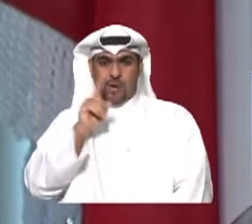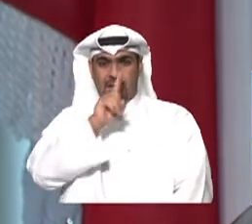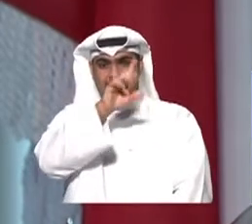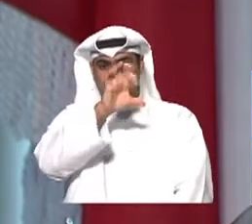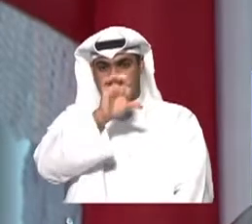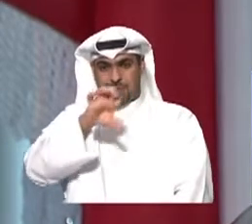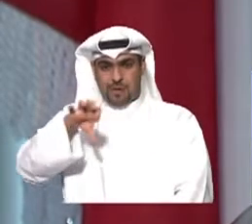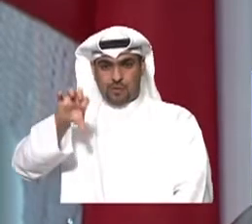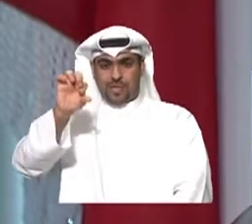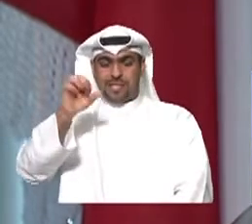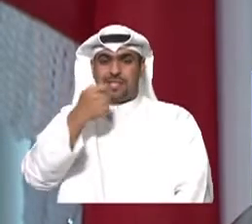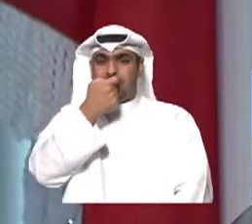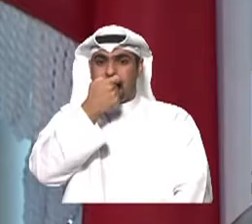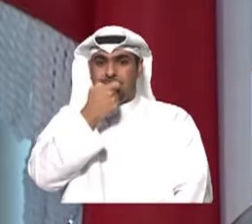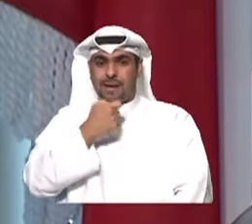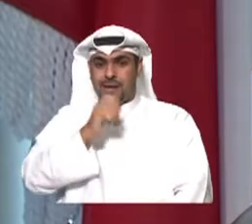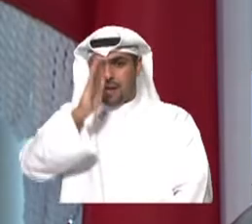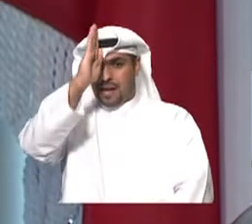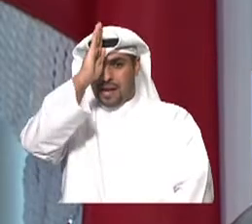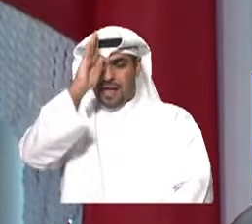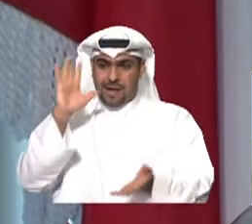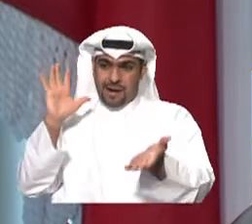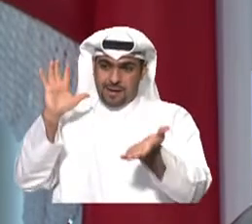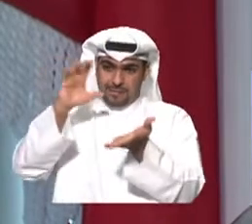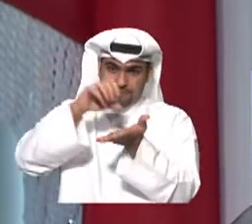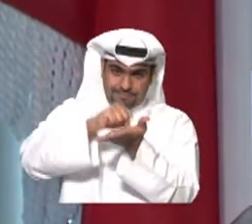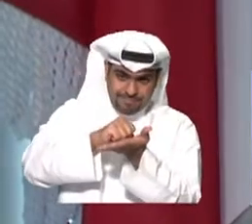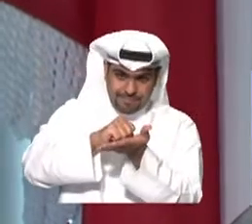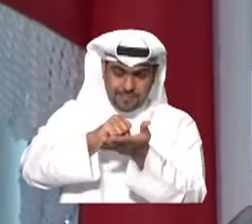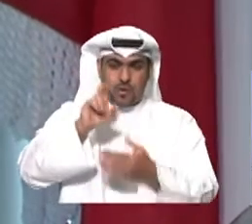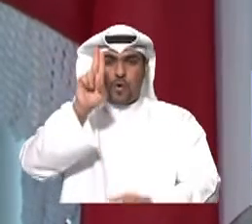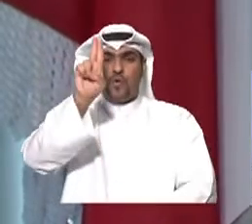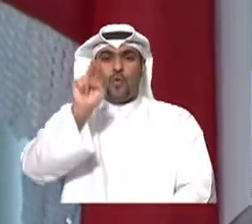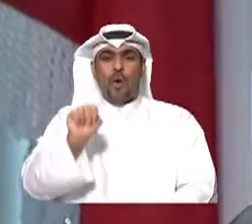الكويت لاستعادة سيادتها وحريتها في عام